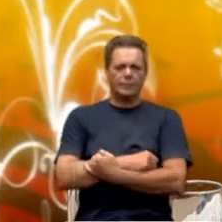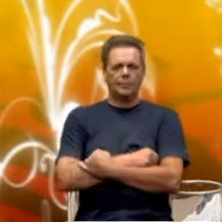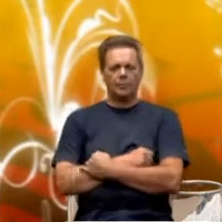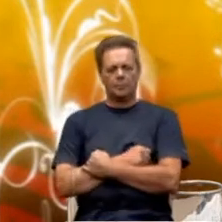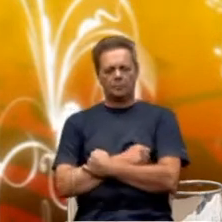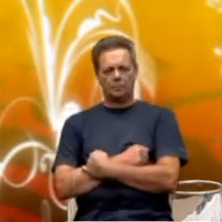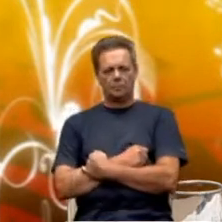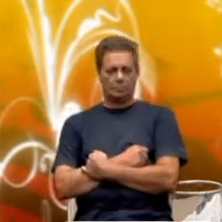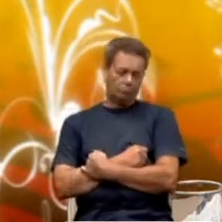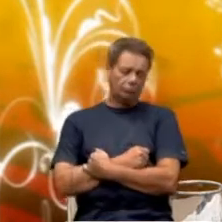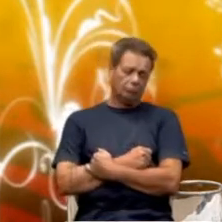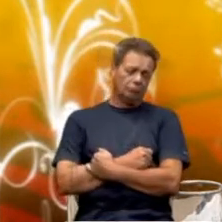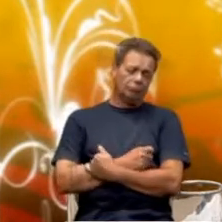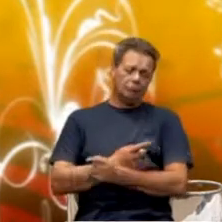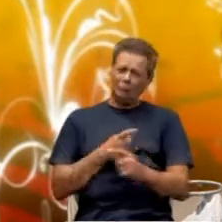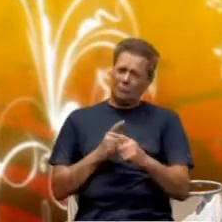tako? Tako je.